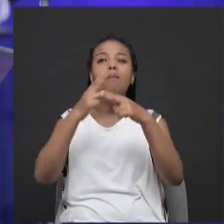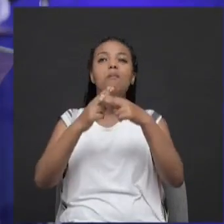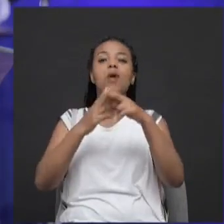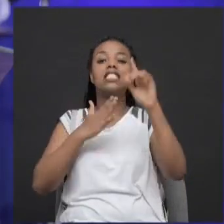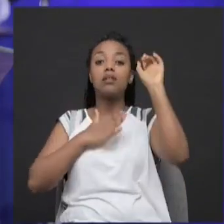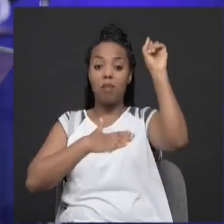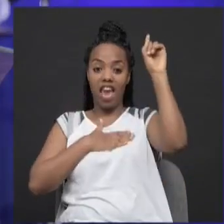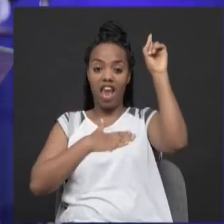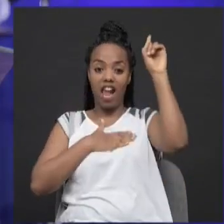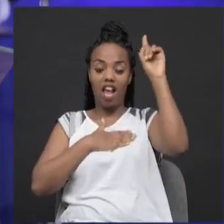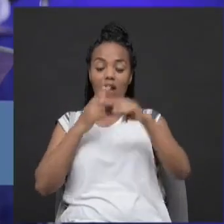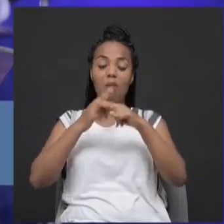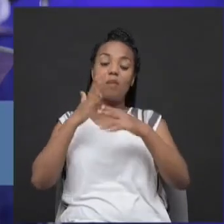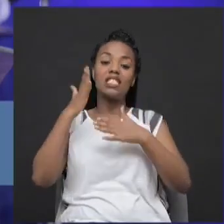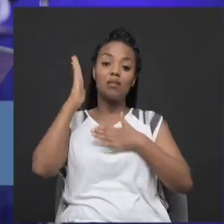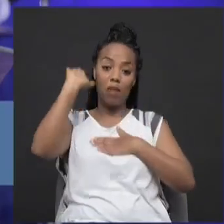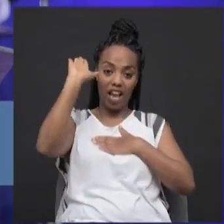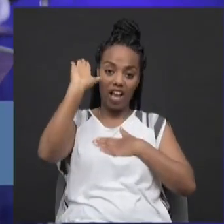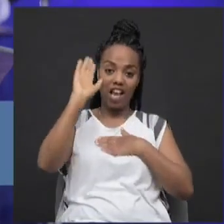የተጠሩት ህዝቤ ይላል